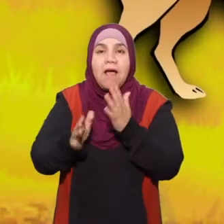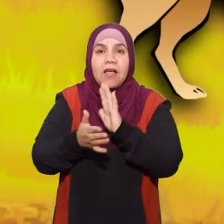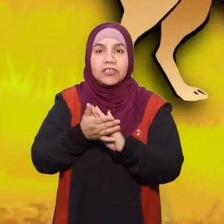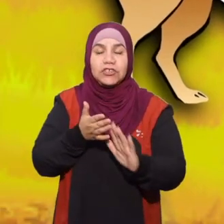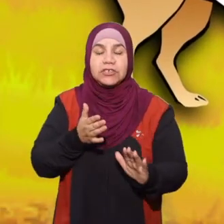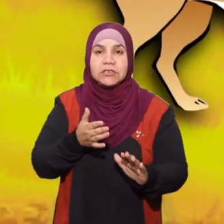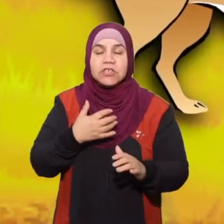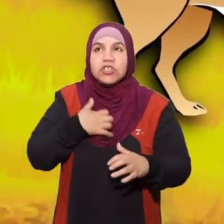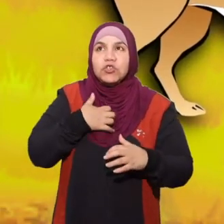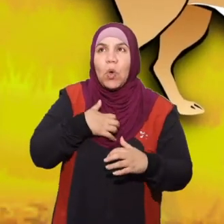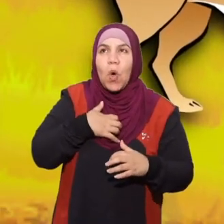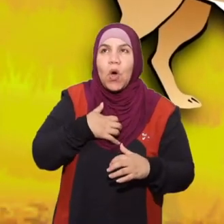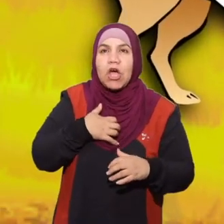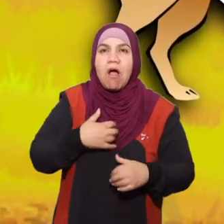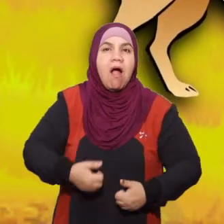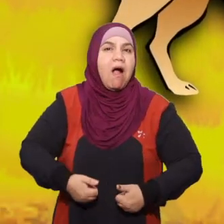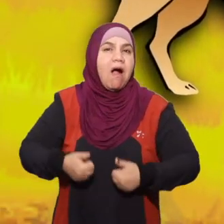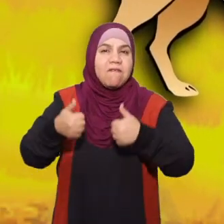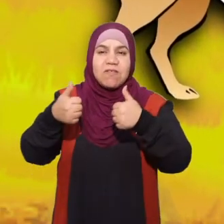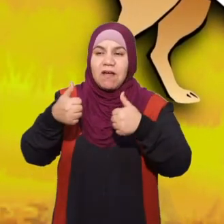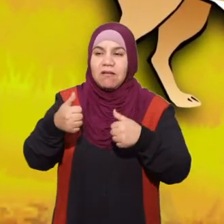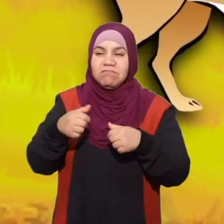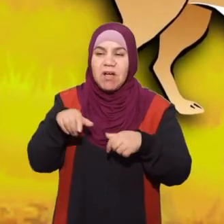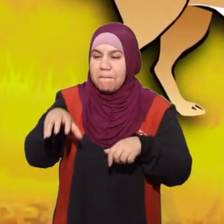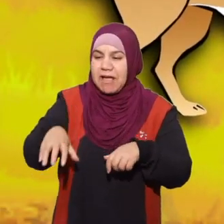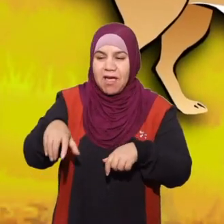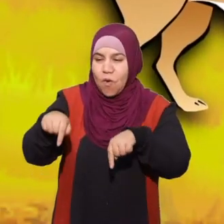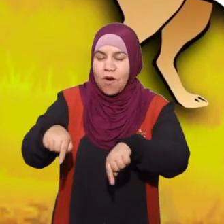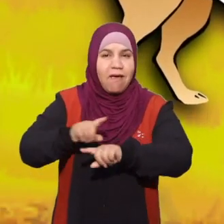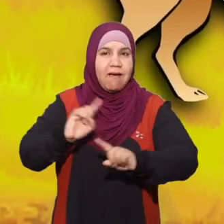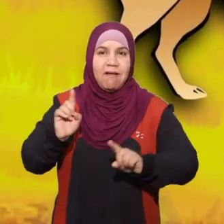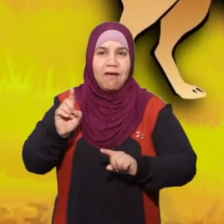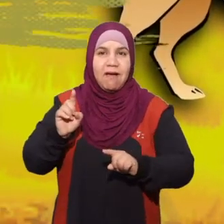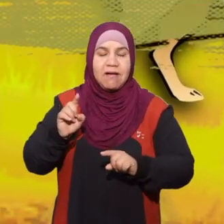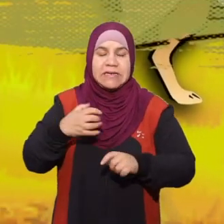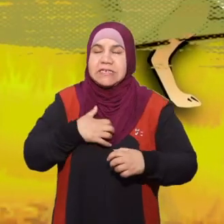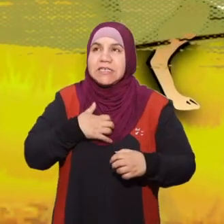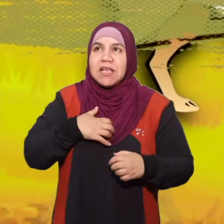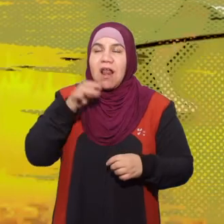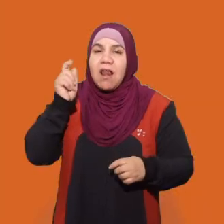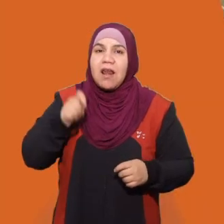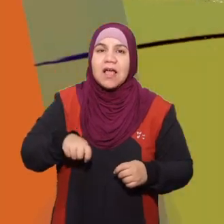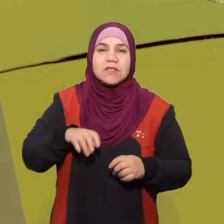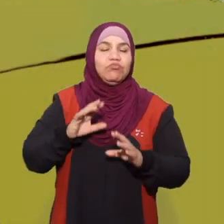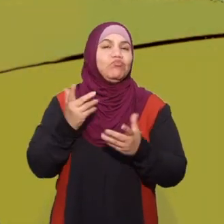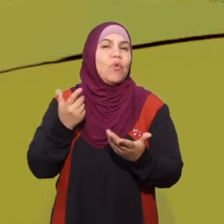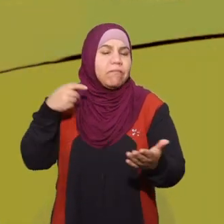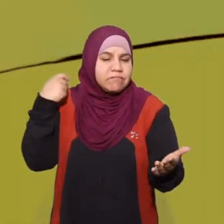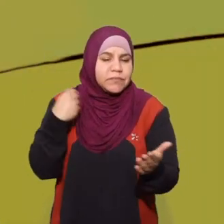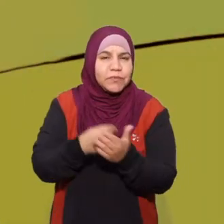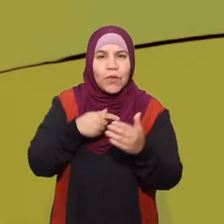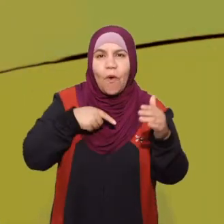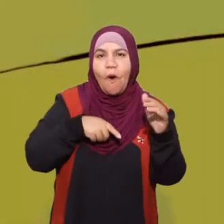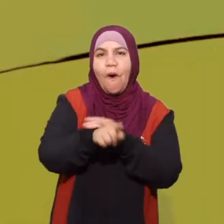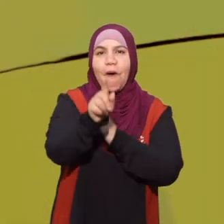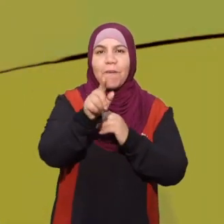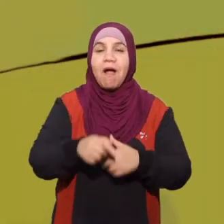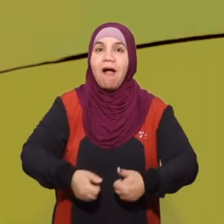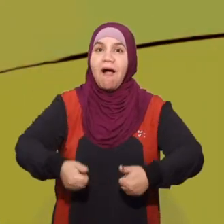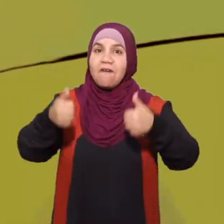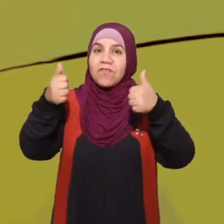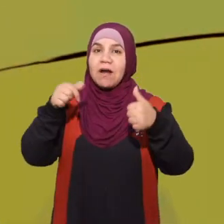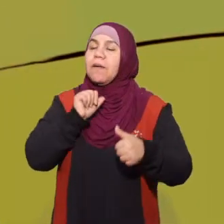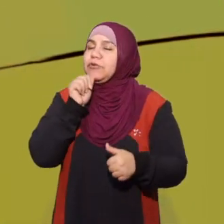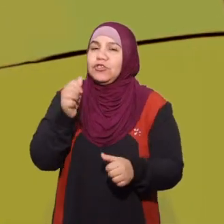شيئاً. شعر الذئب أنه في المكان غير الملائم، أحس أنه لا يريد بعد أن يعمل في أي